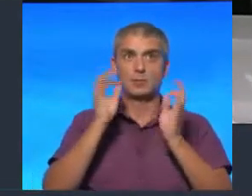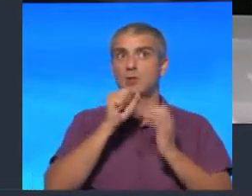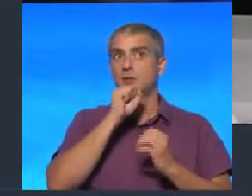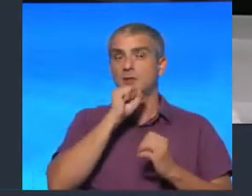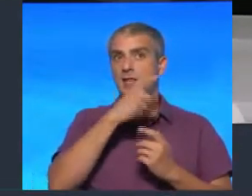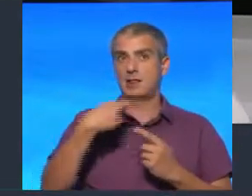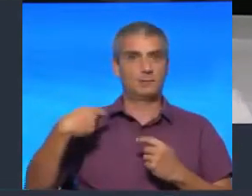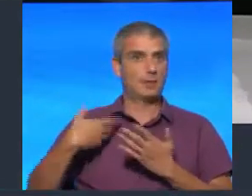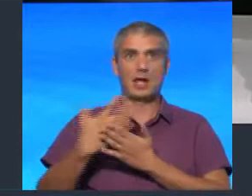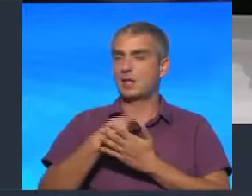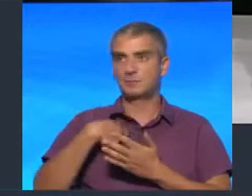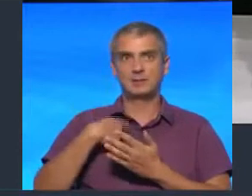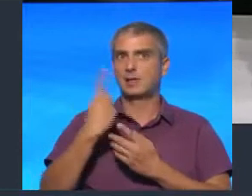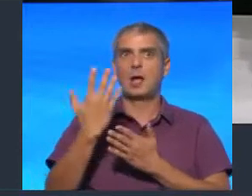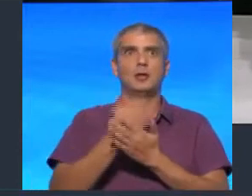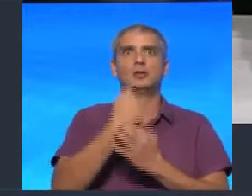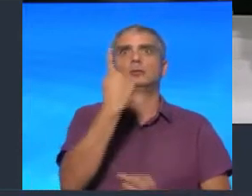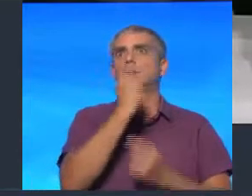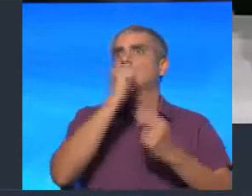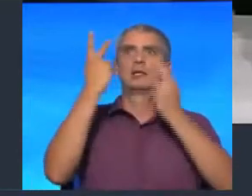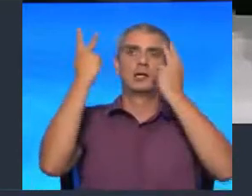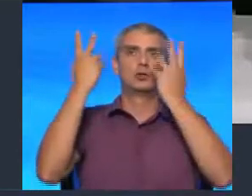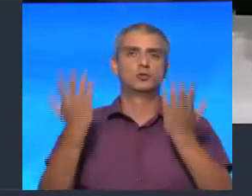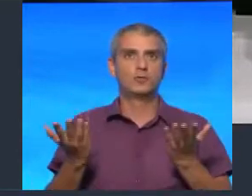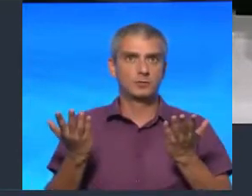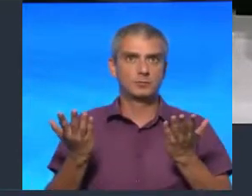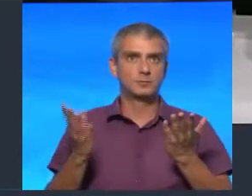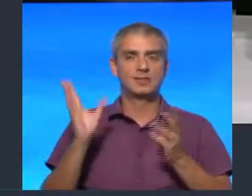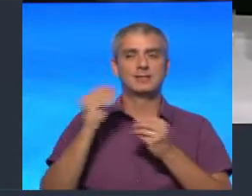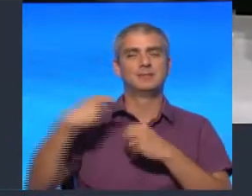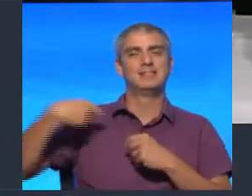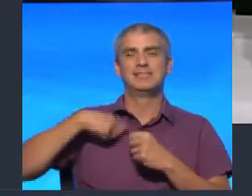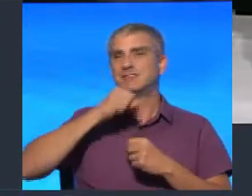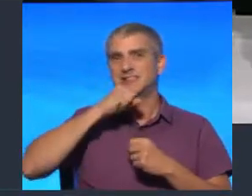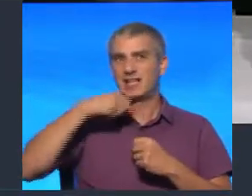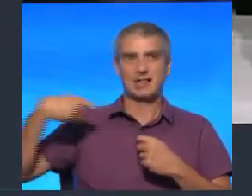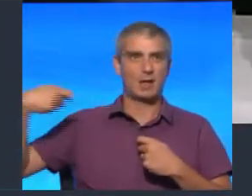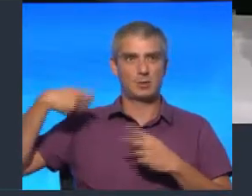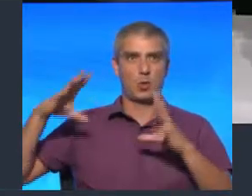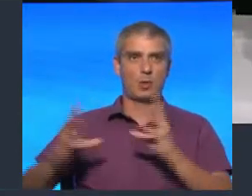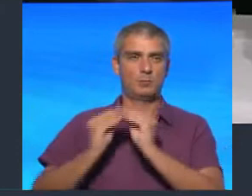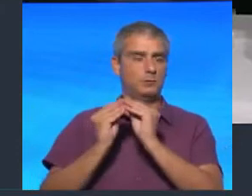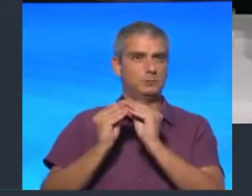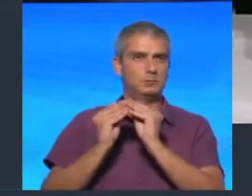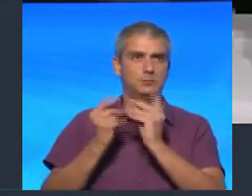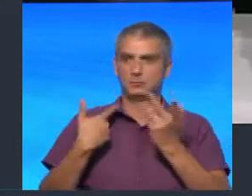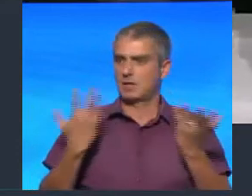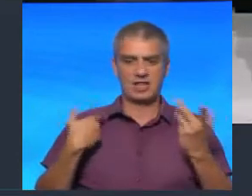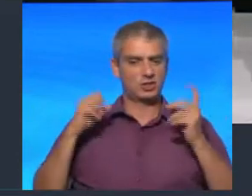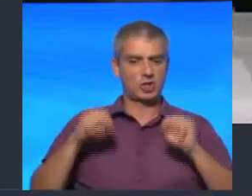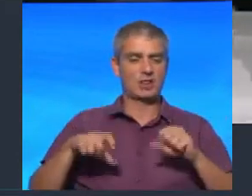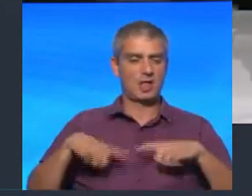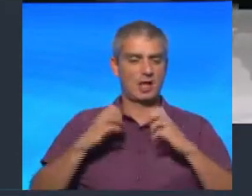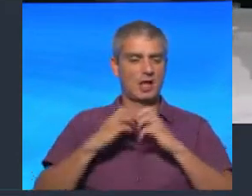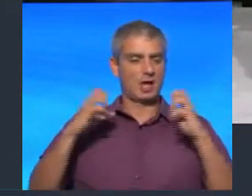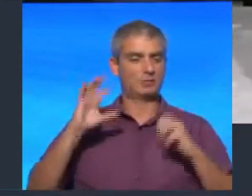מפנסיה היא אחד ממקורות ההכנסה החשובים ביותר, יחד עם קצבת הזקנה של הביטוח הלאומי. עכשיו, אין לנו שליטה על תוחלת החיים הגבוהה יותר